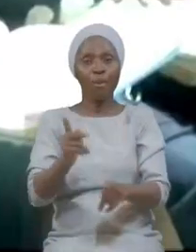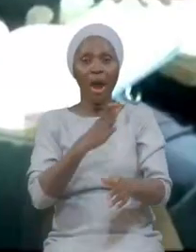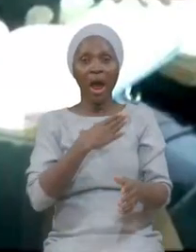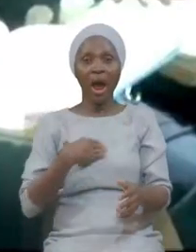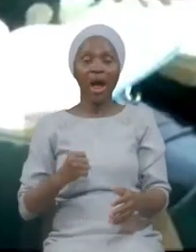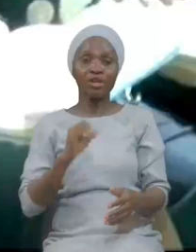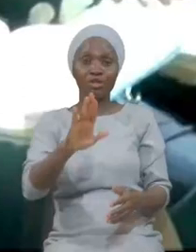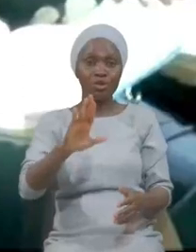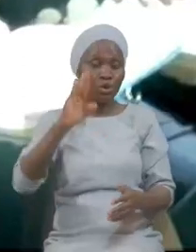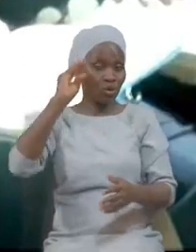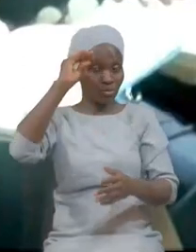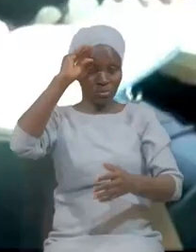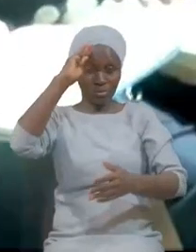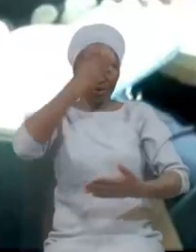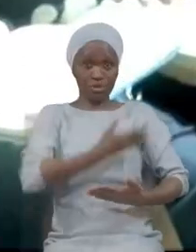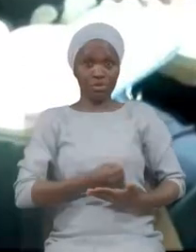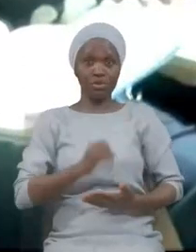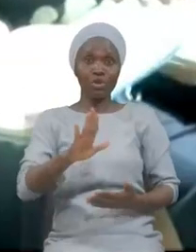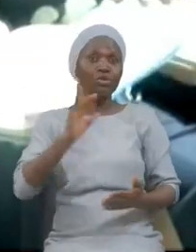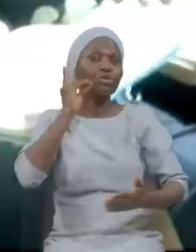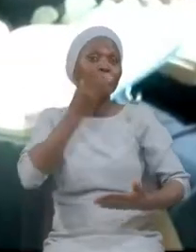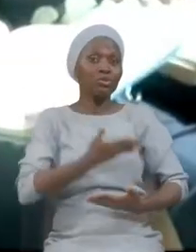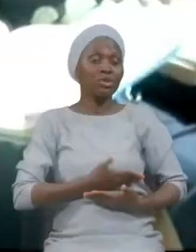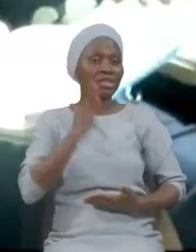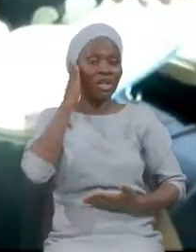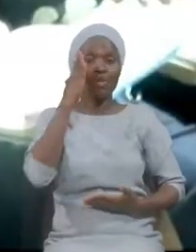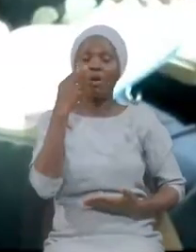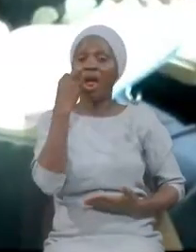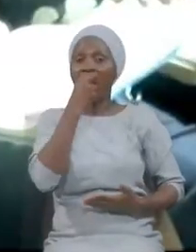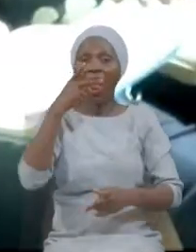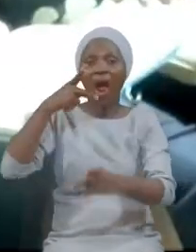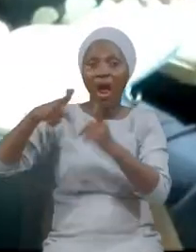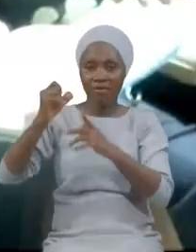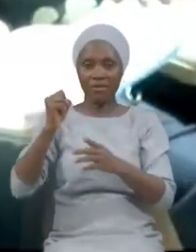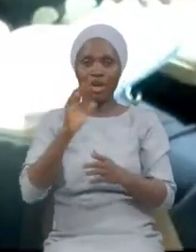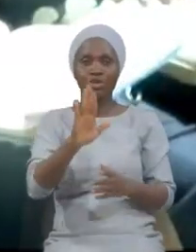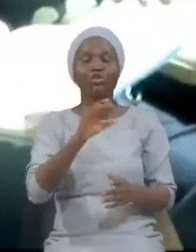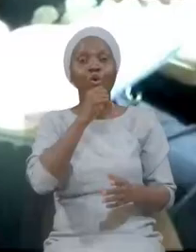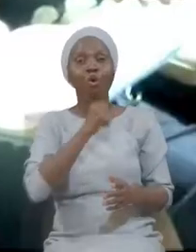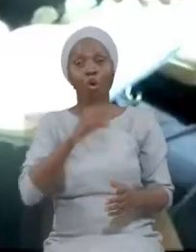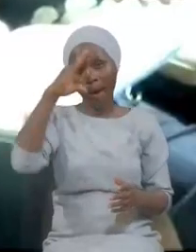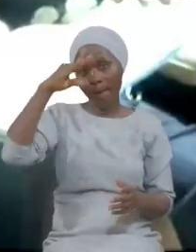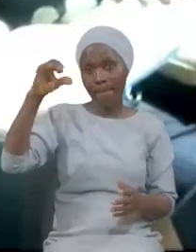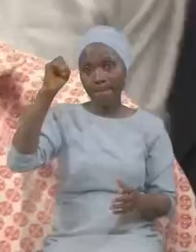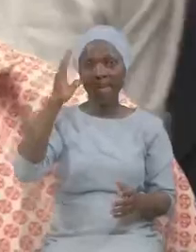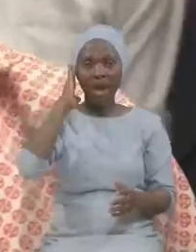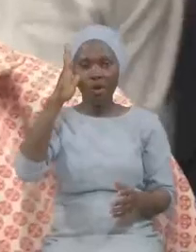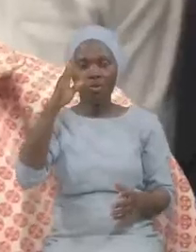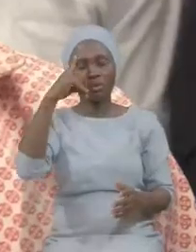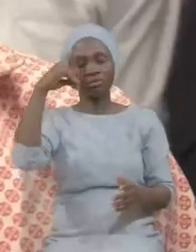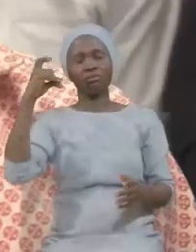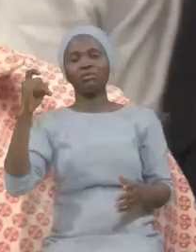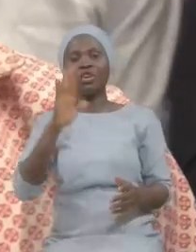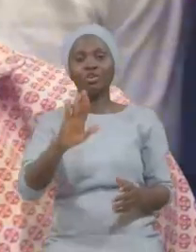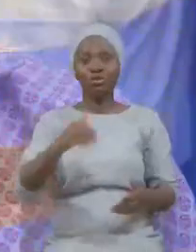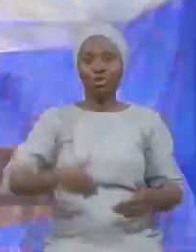filles prophétiseront. Vos vieillards auront des songes et vos jeunes gens des